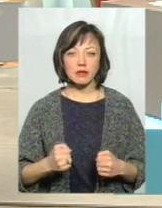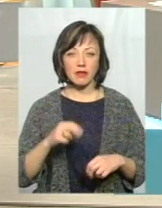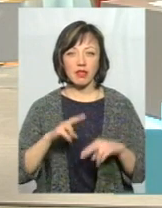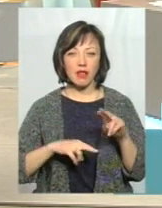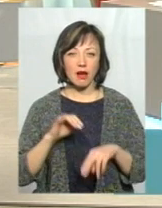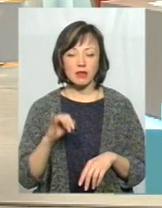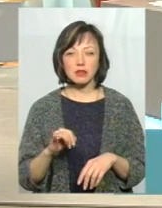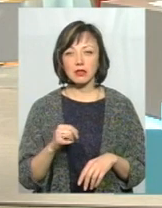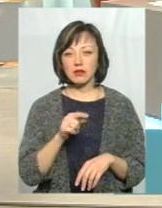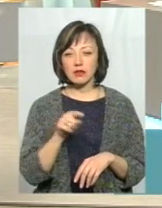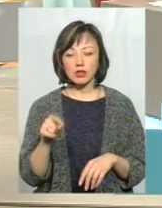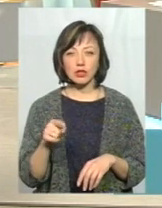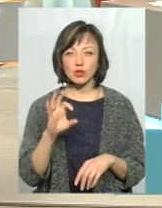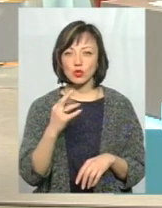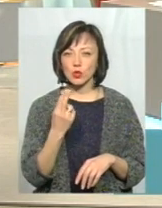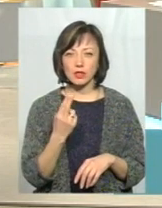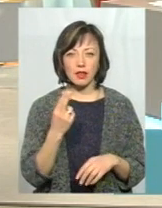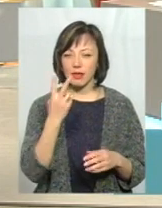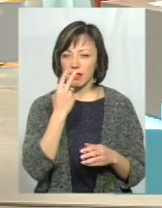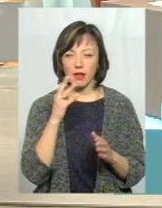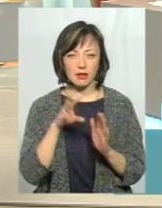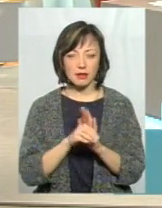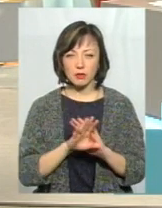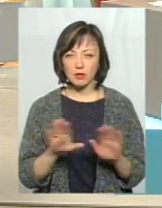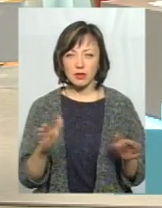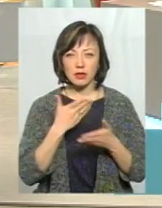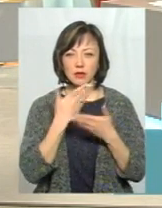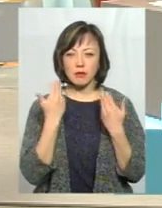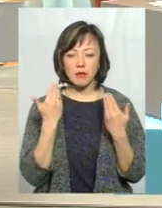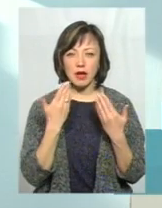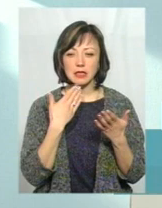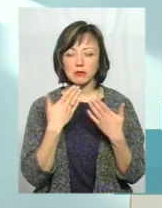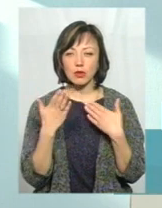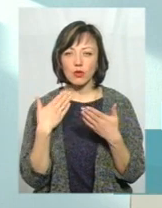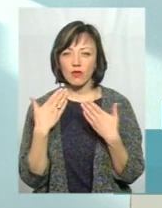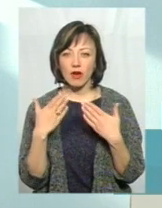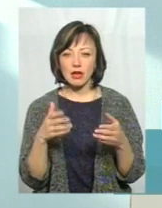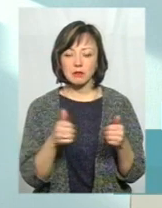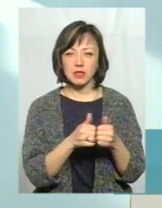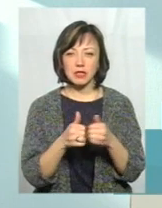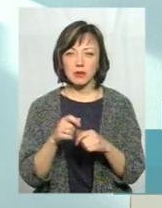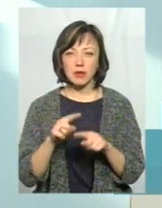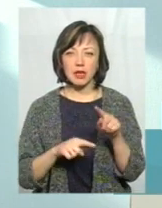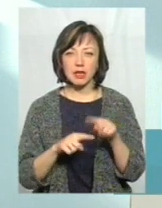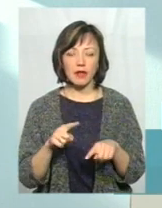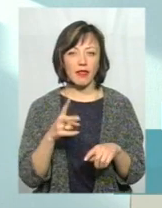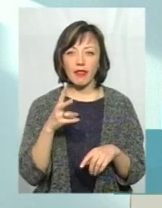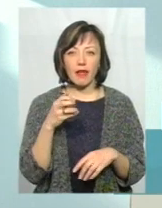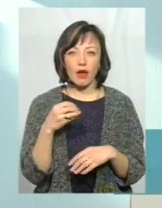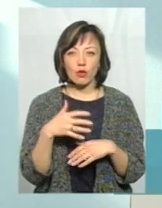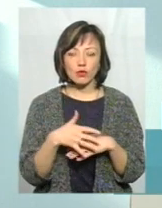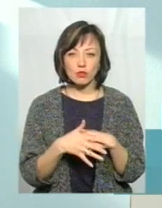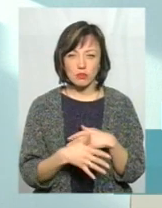як правило, соціально дезадаптовані, не мають тісного спілкування з близькими, рідними,